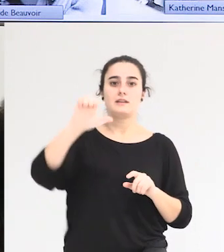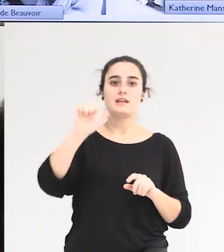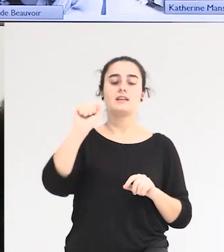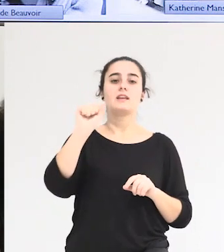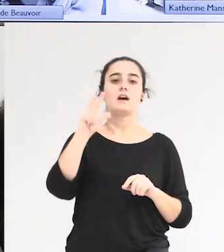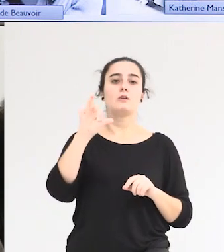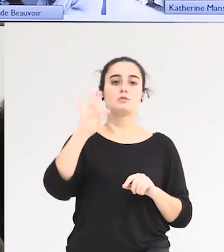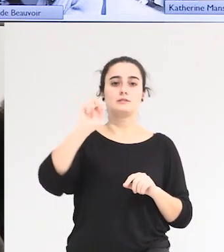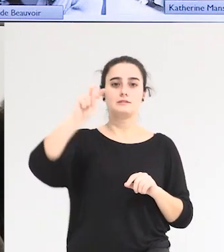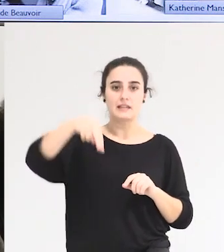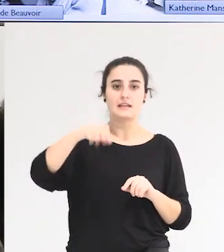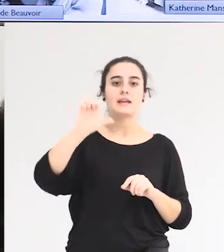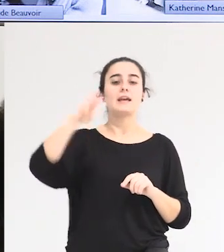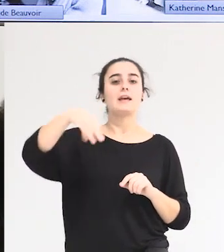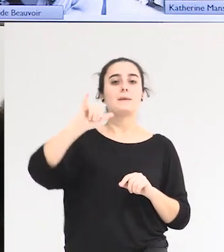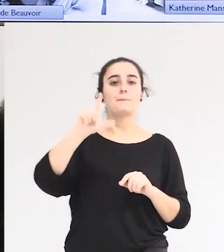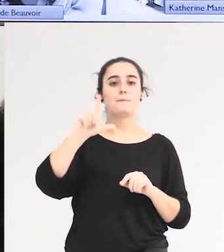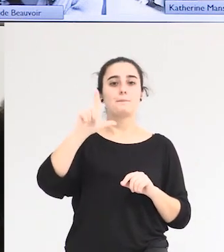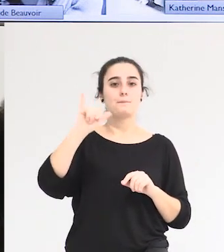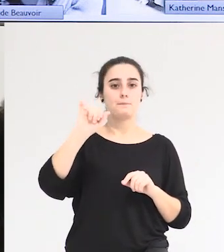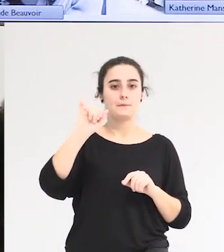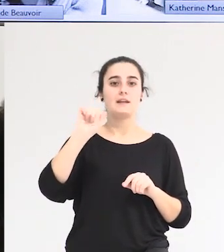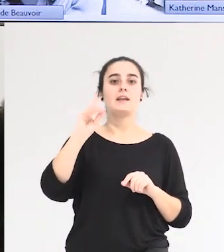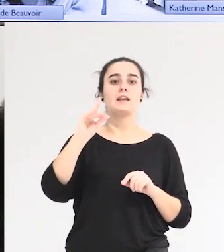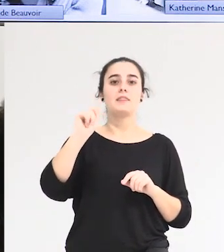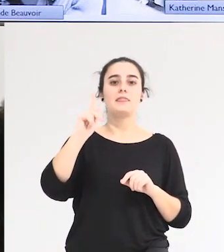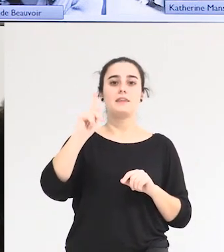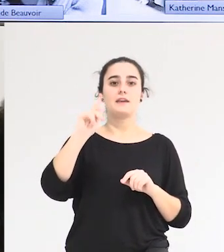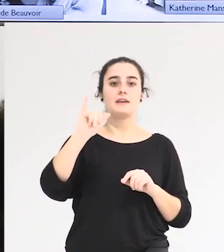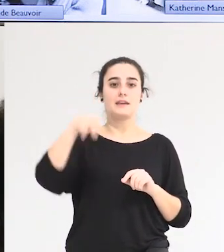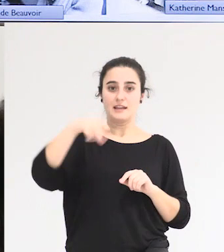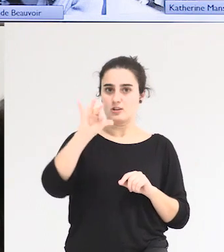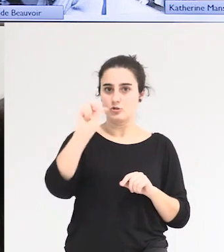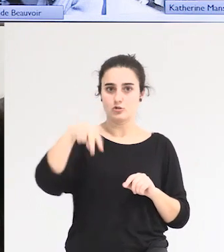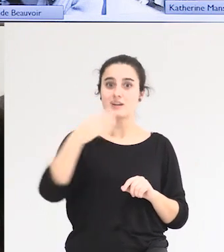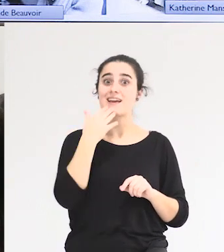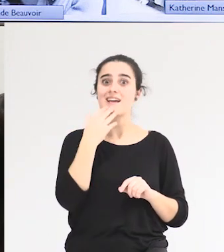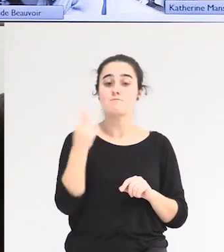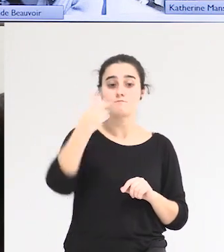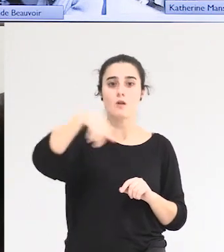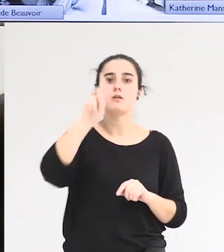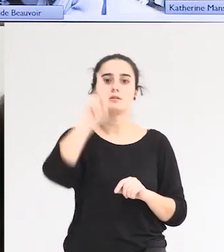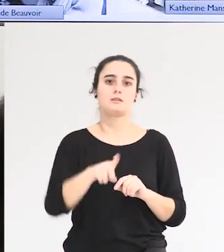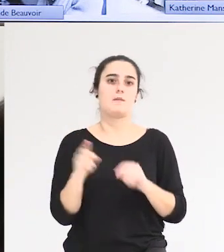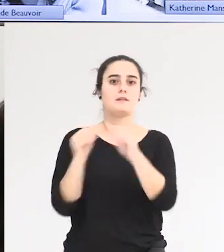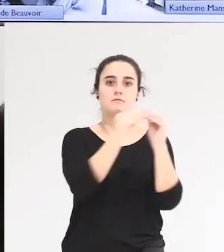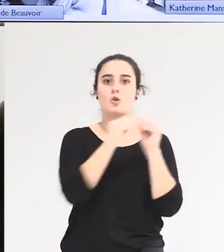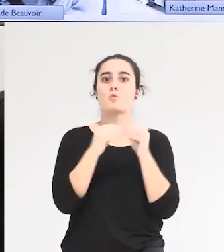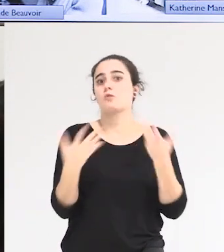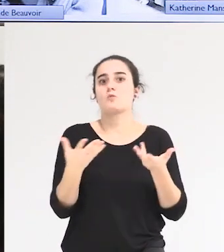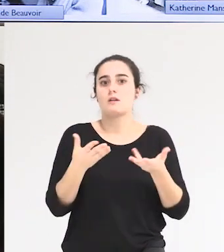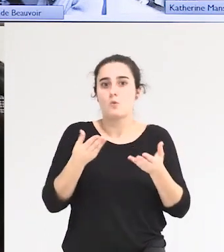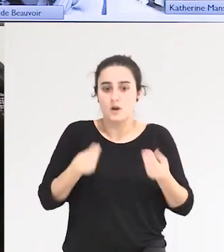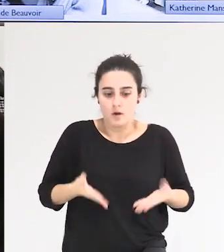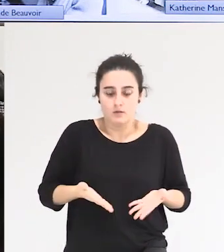edo Emily Dickinson, hau guztiek ere komunean daukate ez zeukatela umerik, ezta? Eta